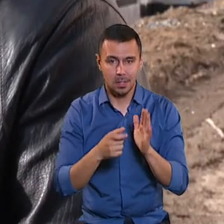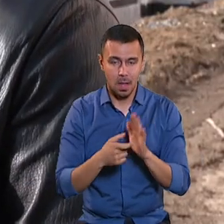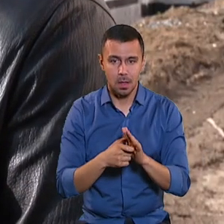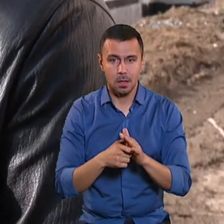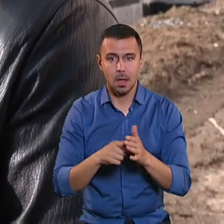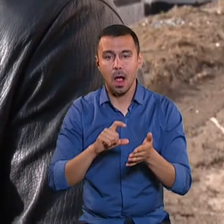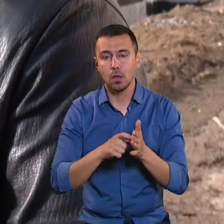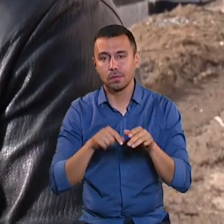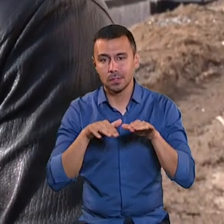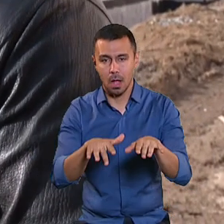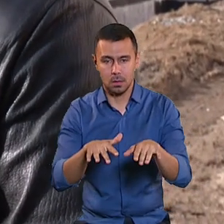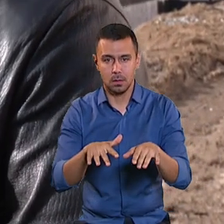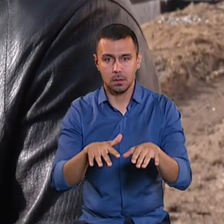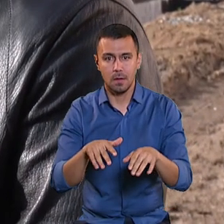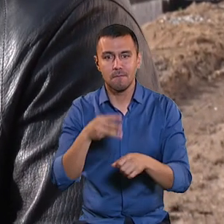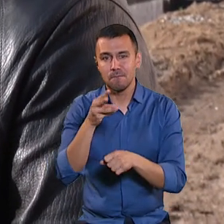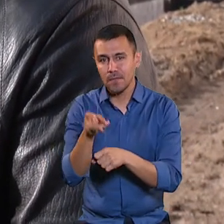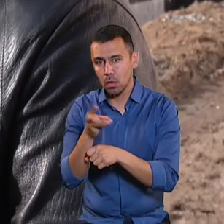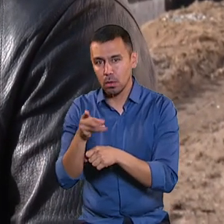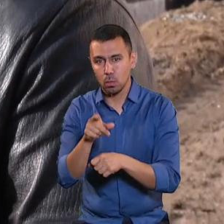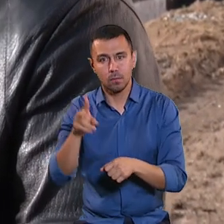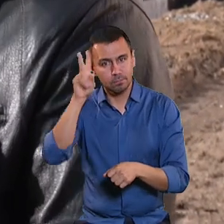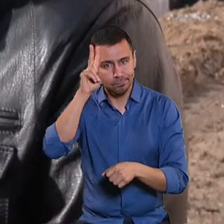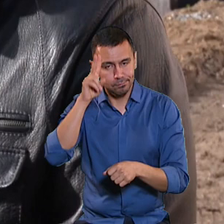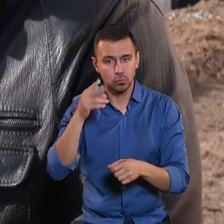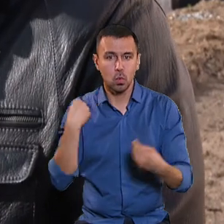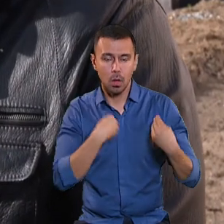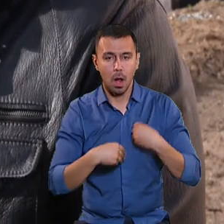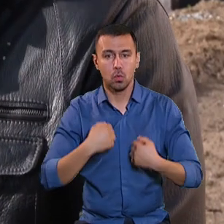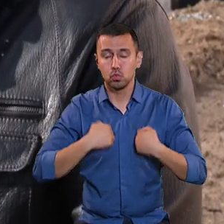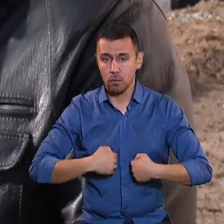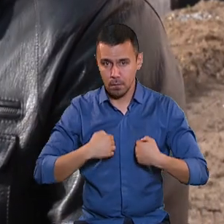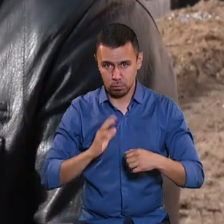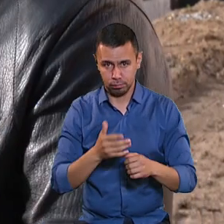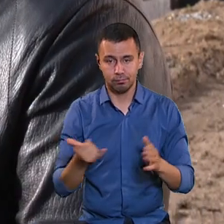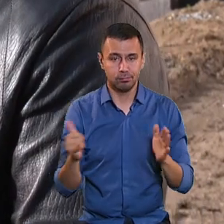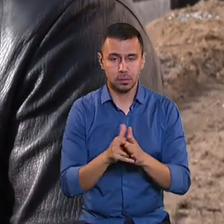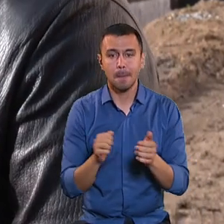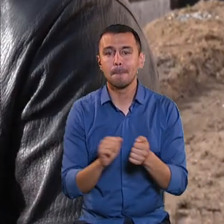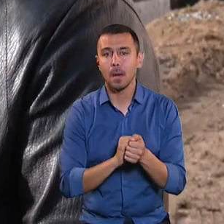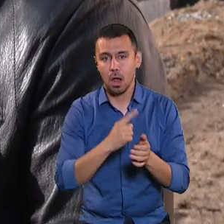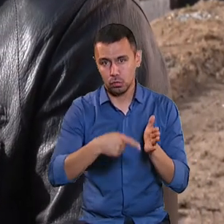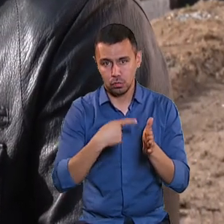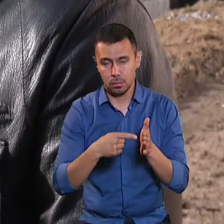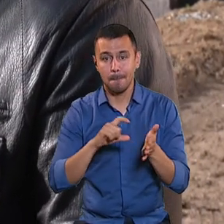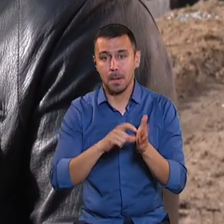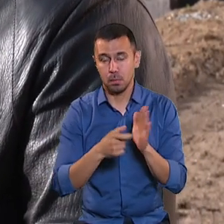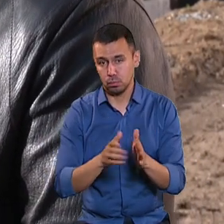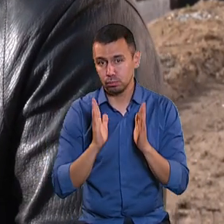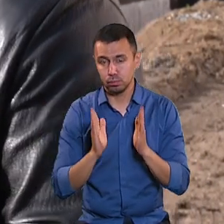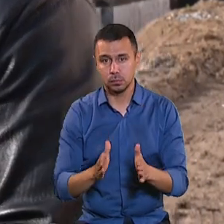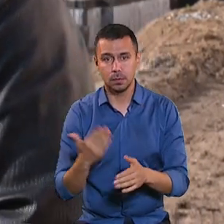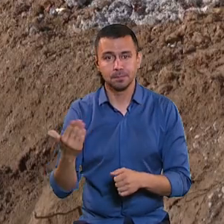відео тека ну Окрім цього що там будуть вбиральні роздягальні душові кабіни прачичні приміщення Артур